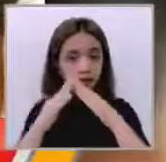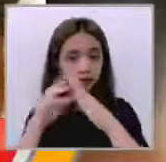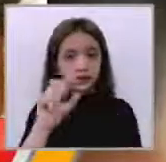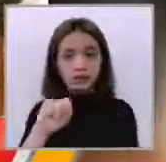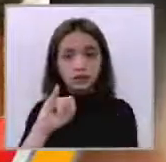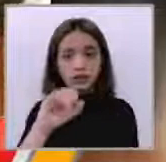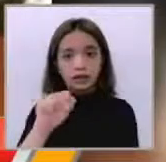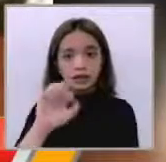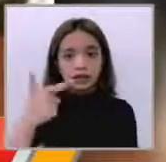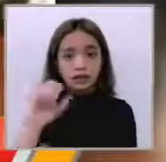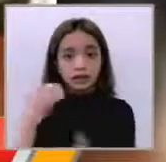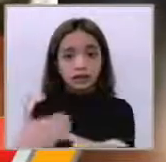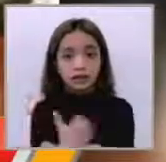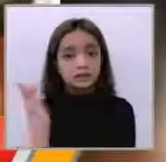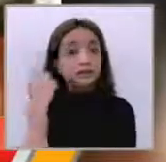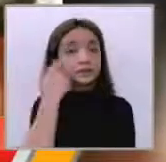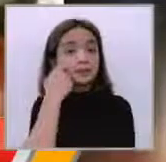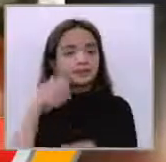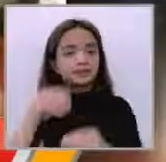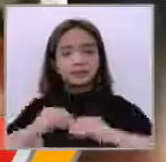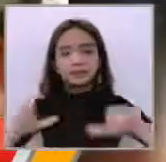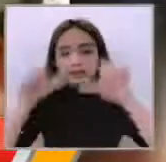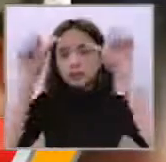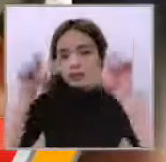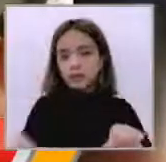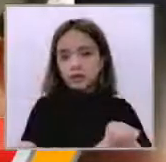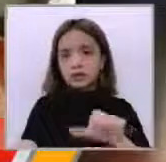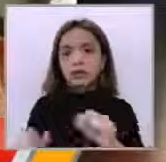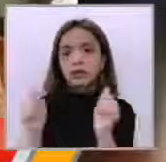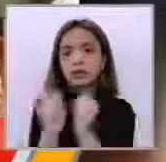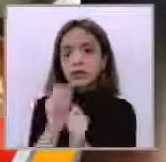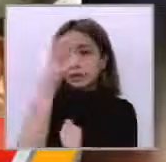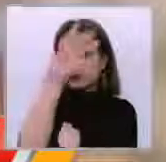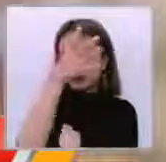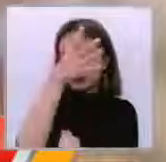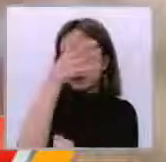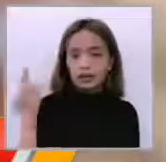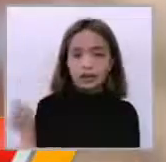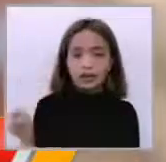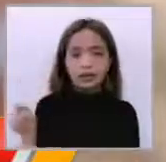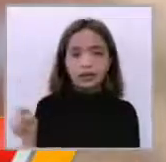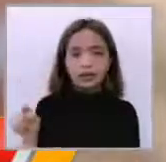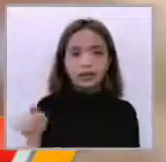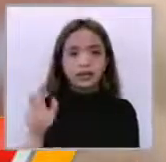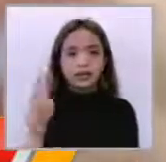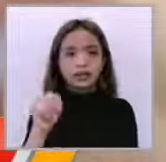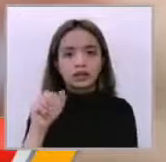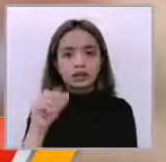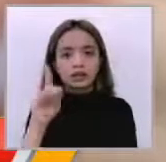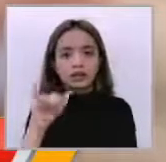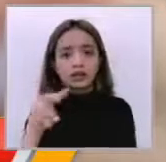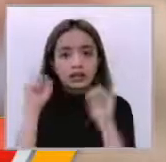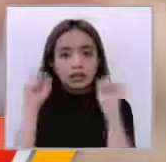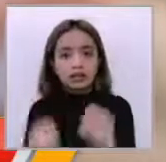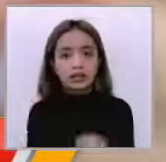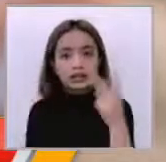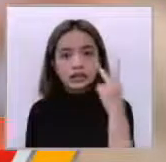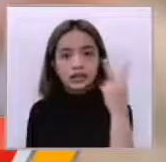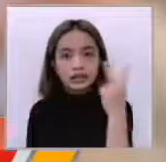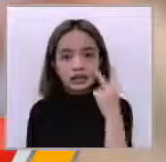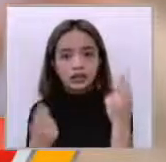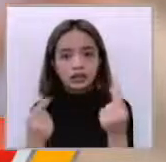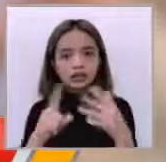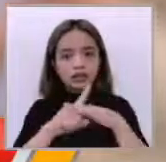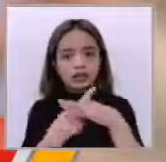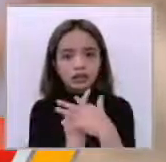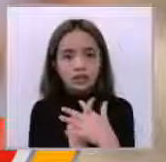Kumalat kamakailan ng Facebook post ng ama ni Nadine na si Ulysses Lustre, kung saan makikitang nagpa-groundbreaking si Nadine